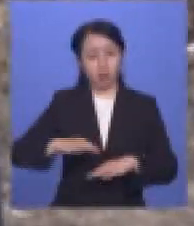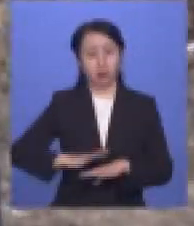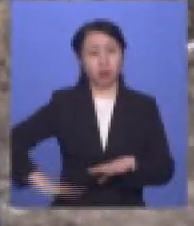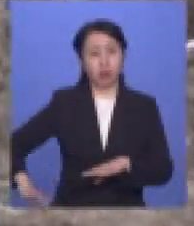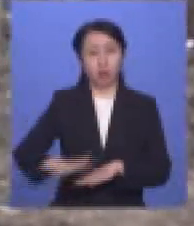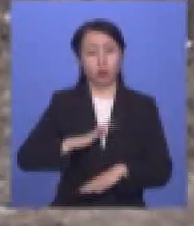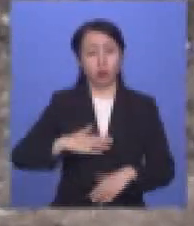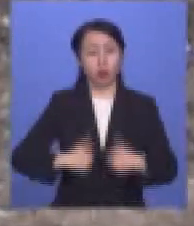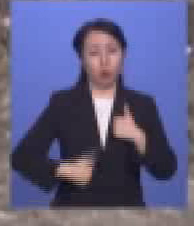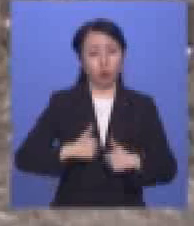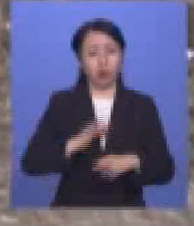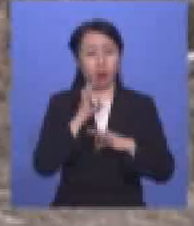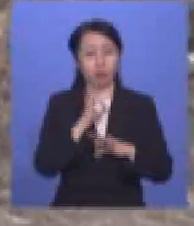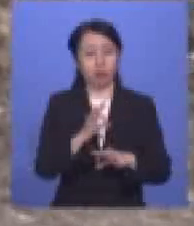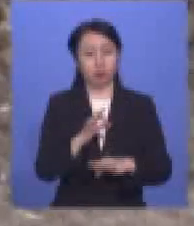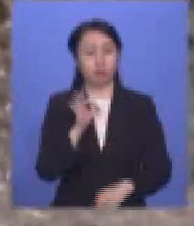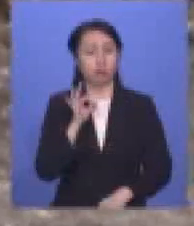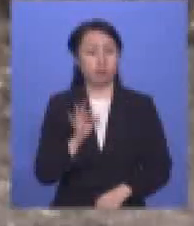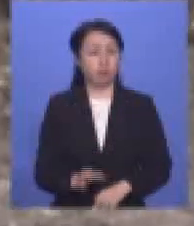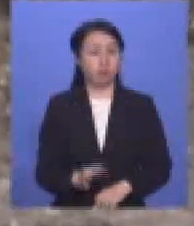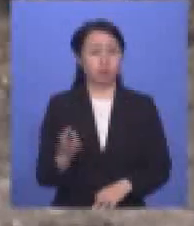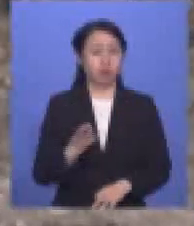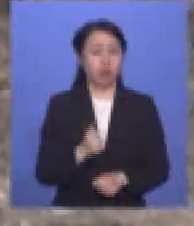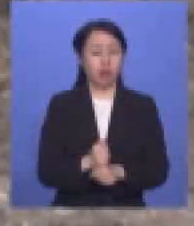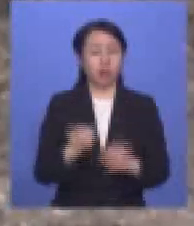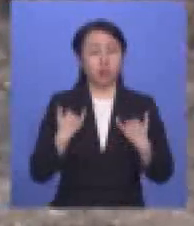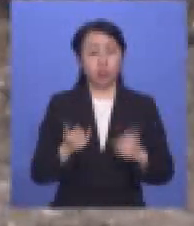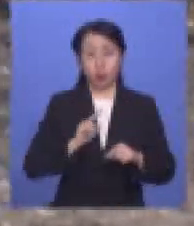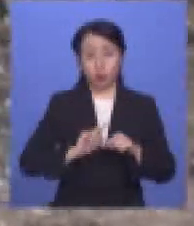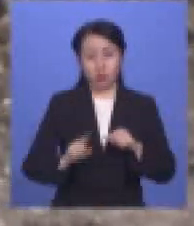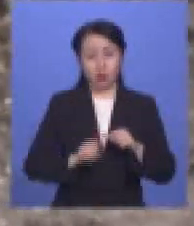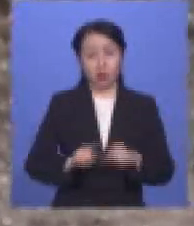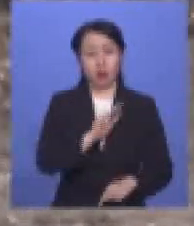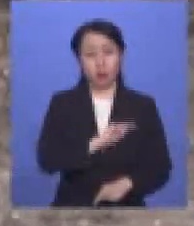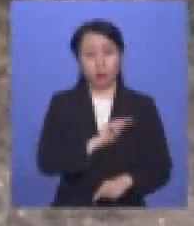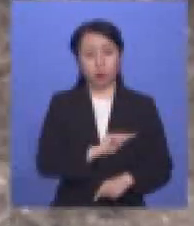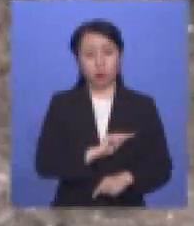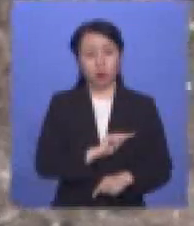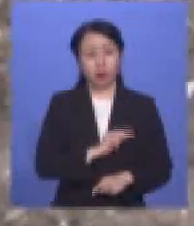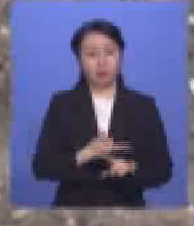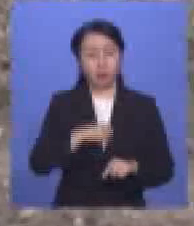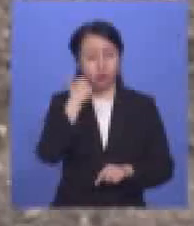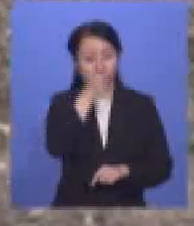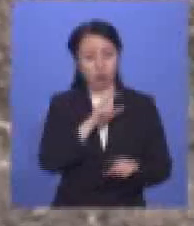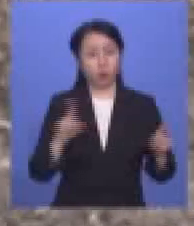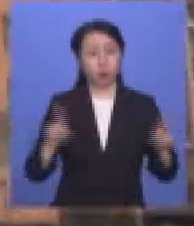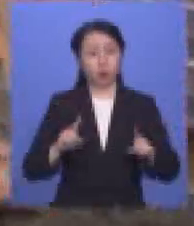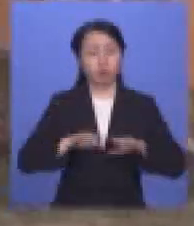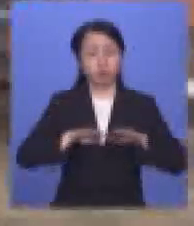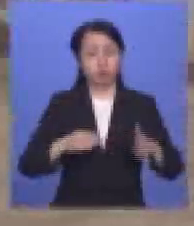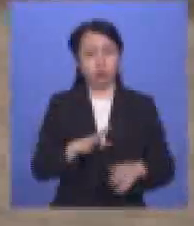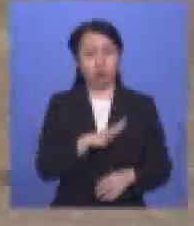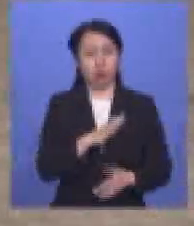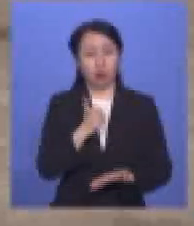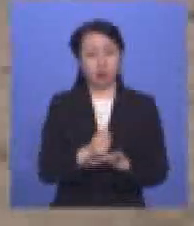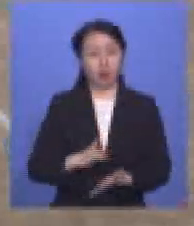конкурс. Надо же все правильно делать. Давайте теперь ускоряйте работу. Ускоряйте работу в этом году, чтобы коробка стояла. Также